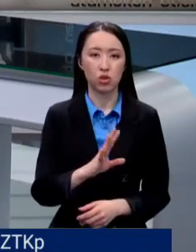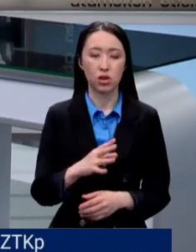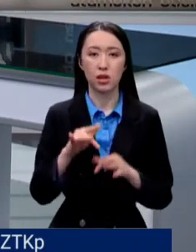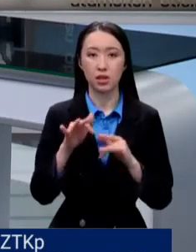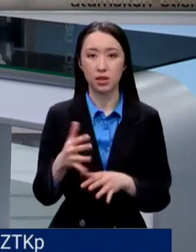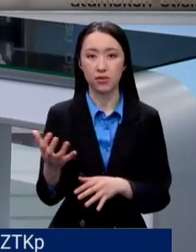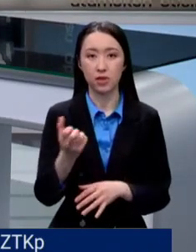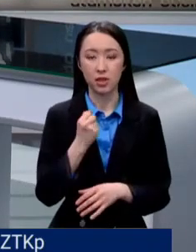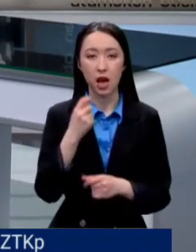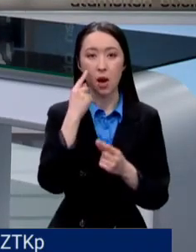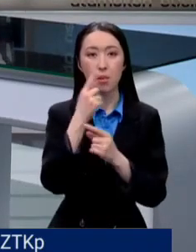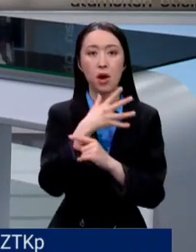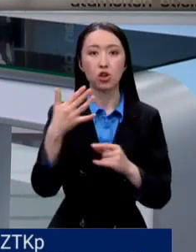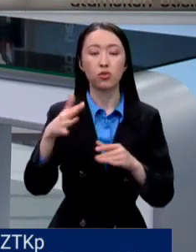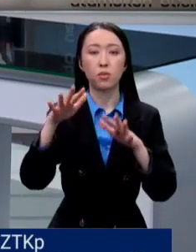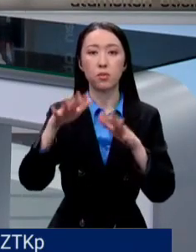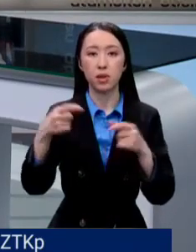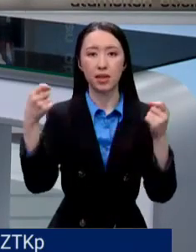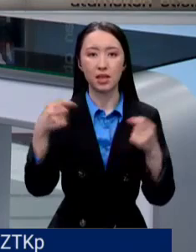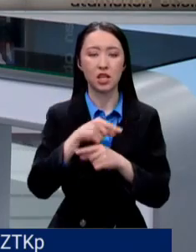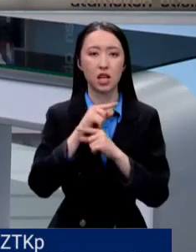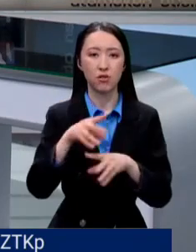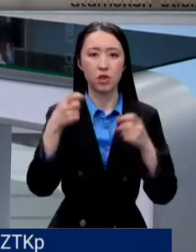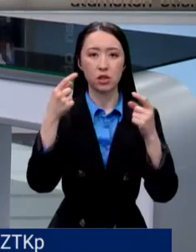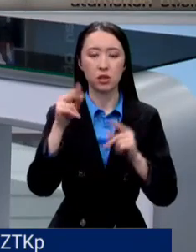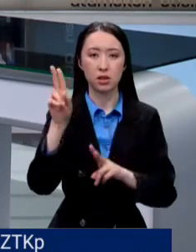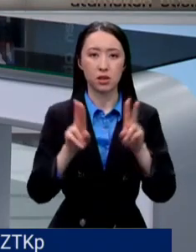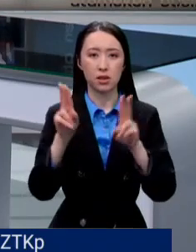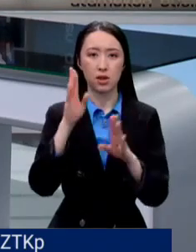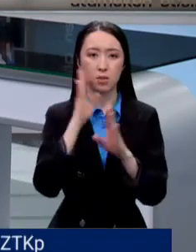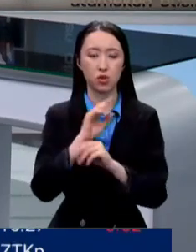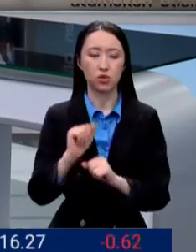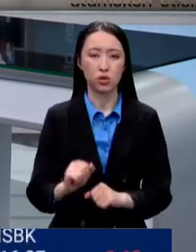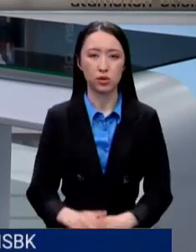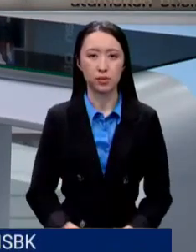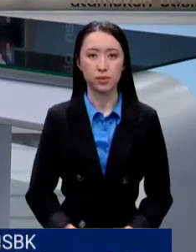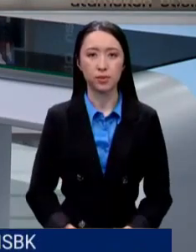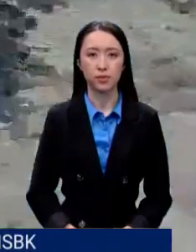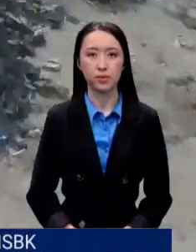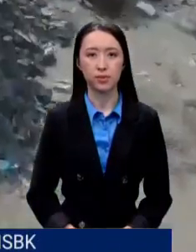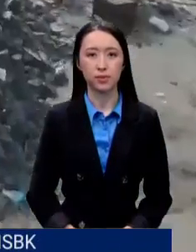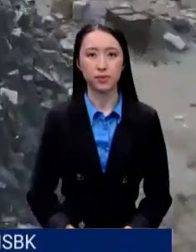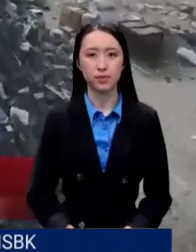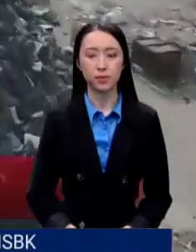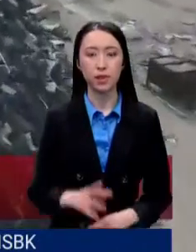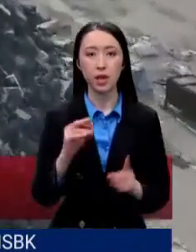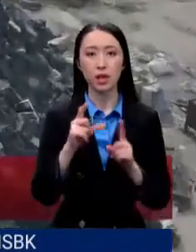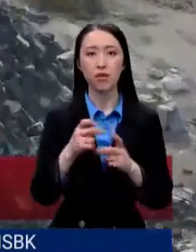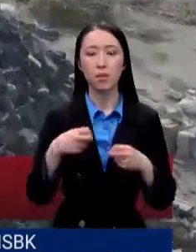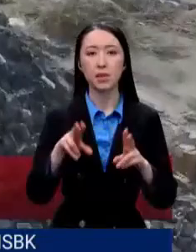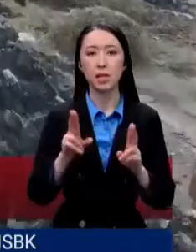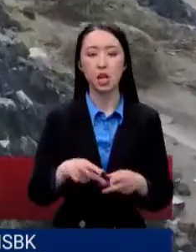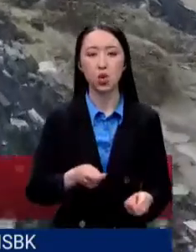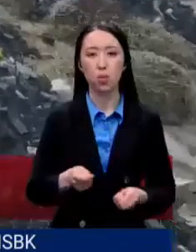большинство существующих полигонов не соответствуют санитарным требованиям. Жанар Масугутов разбиралась. По словам